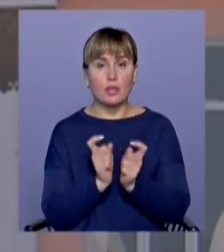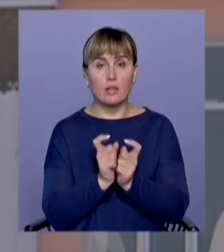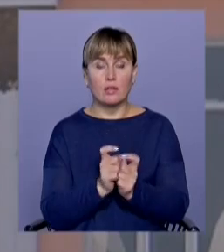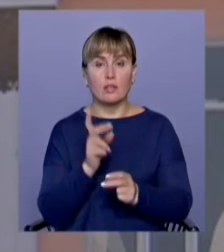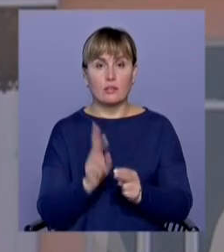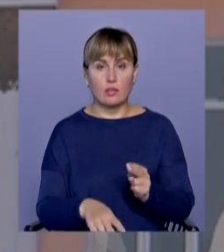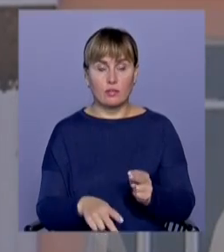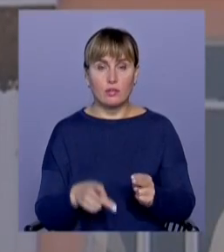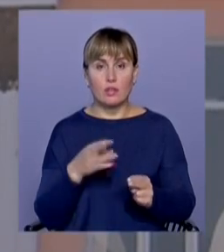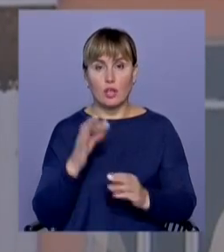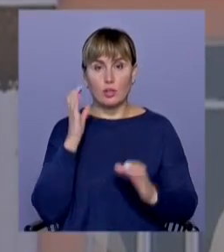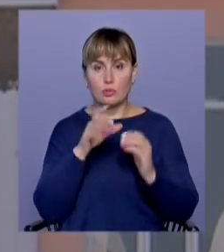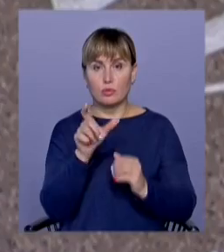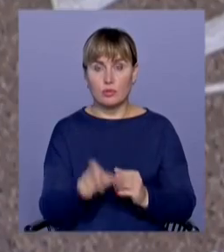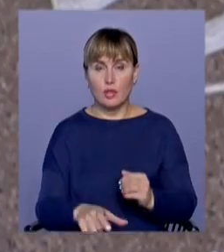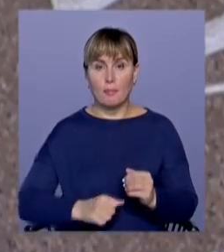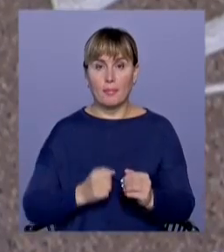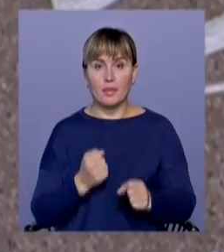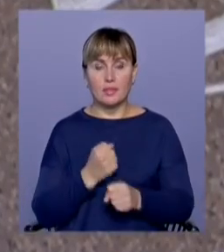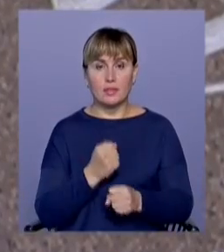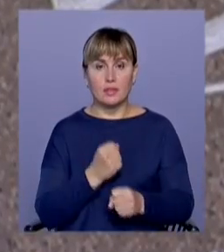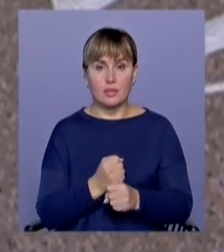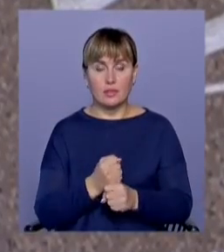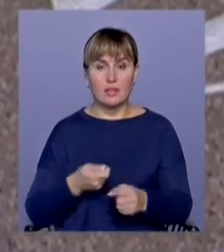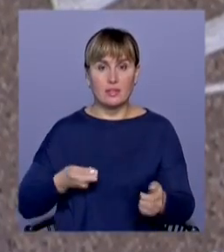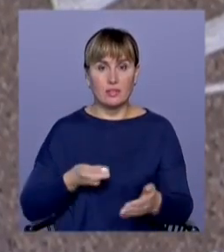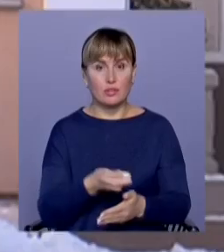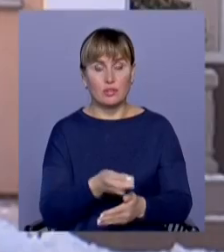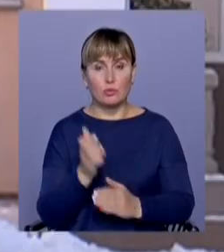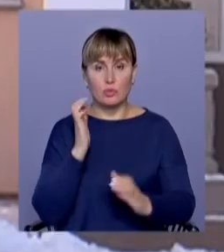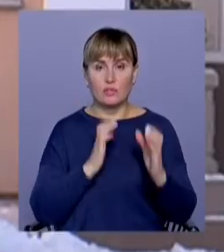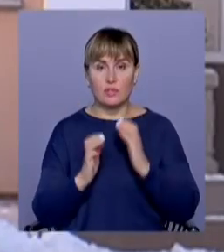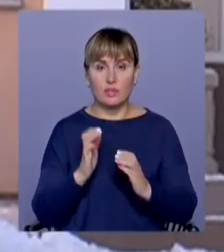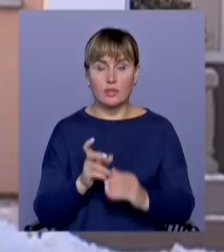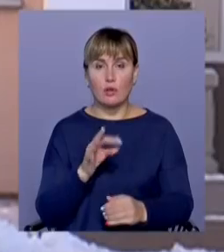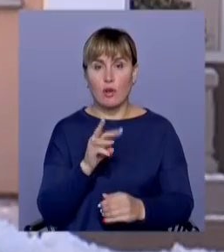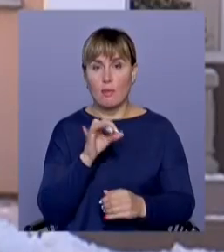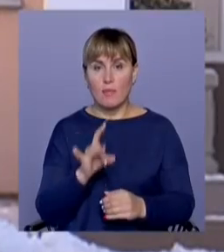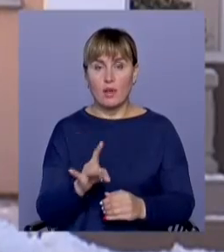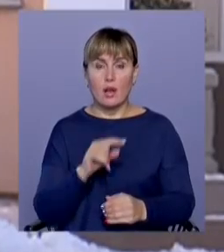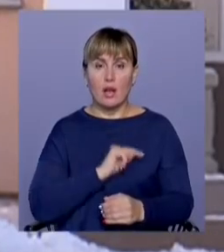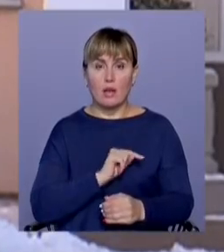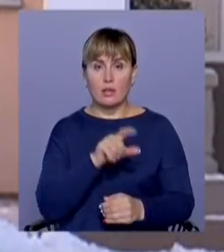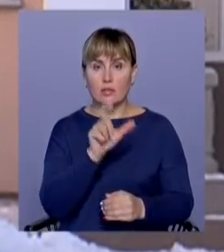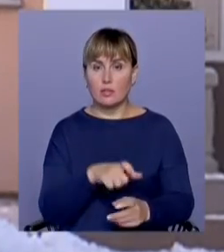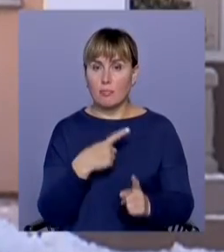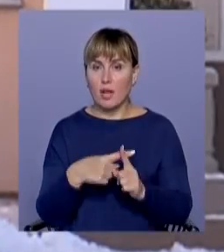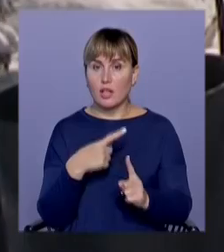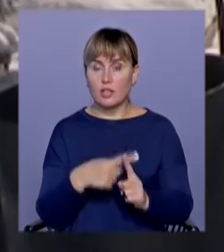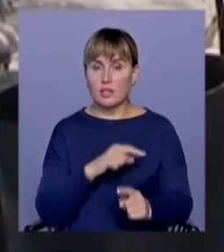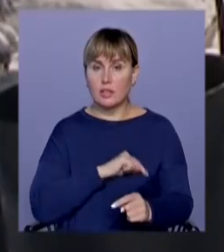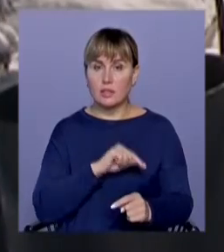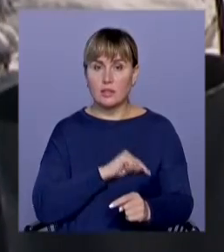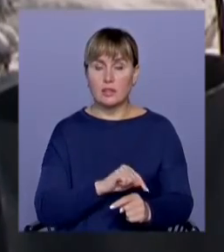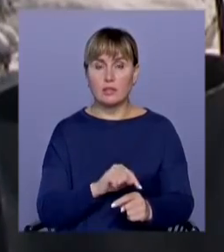закончился печально для студента. Подруга нанесла ему смертельные ранения. В университете Кумара Химанта характеризуют с положительной стороны.